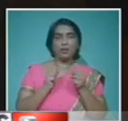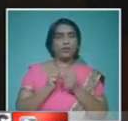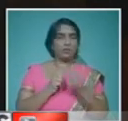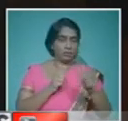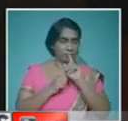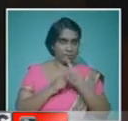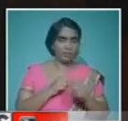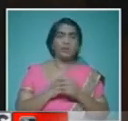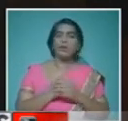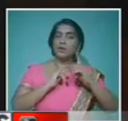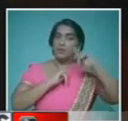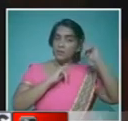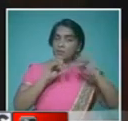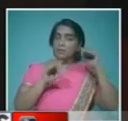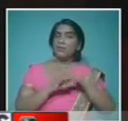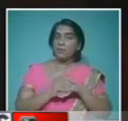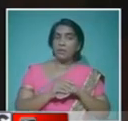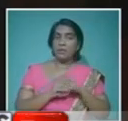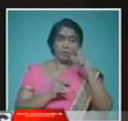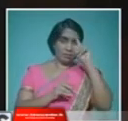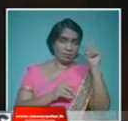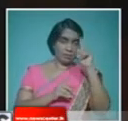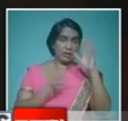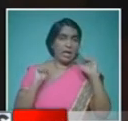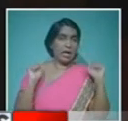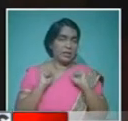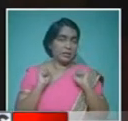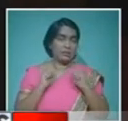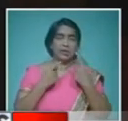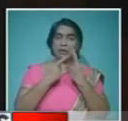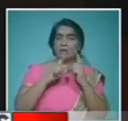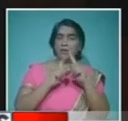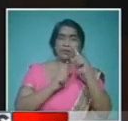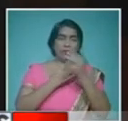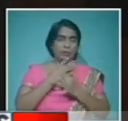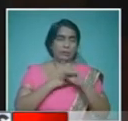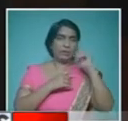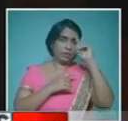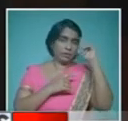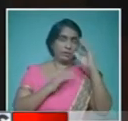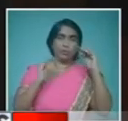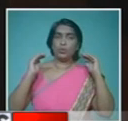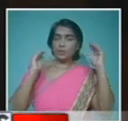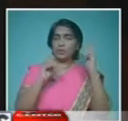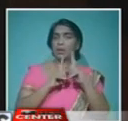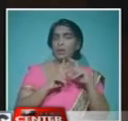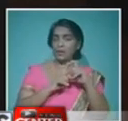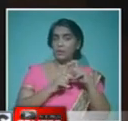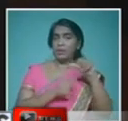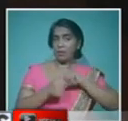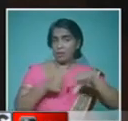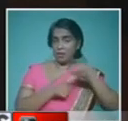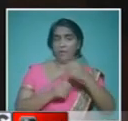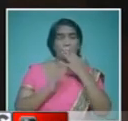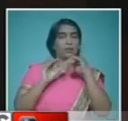අතර විශ්වවිද්‍යාල තුල මද්ද්‍රව්‍ය විශේෂයෙන් අයිසා අනිකුත් මද්ද්‍රව්‍ය විශ්වවිද්‍යාල උසස් අධ්‍යාපන ආයතන හා